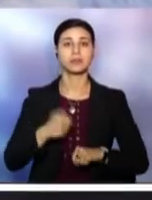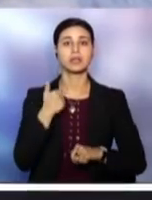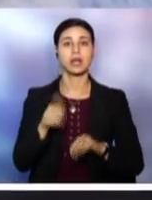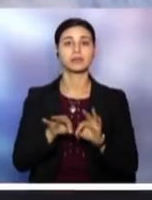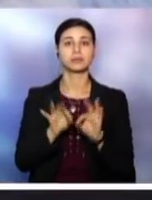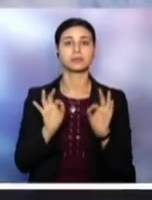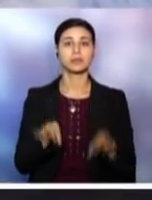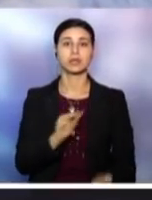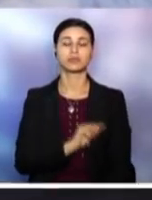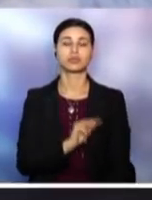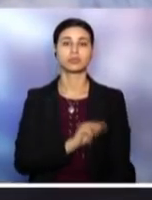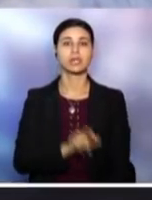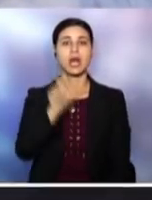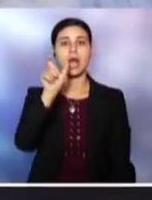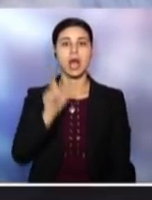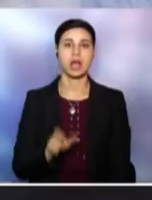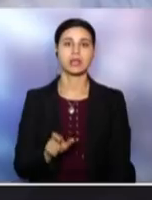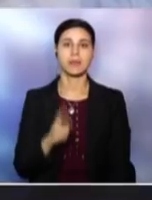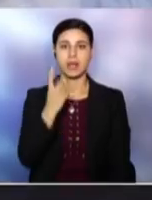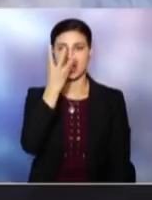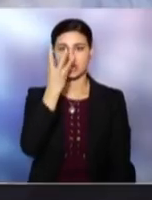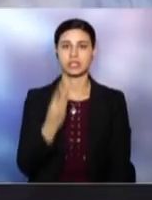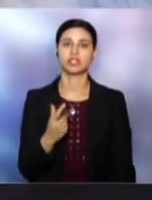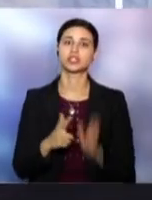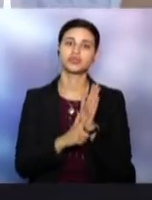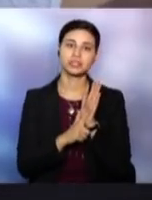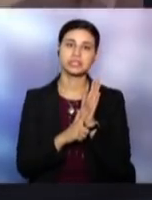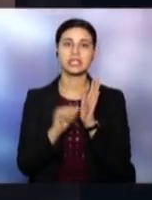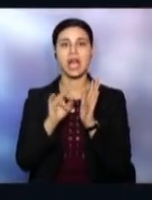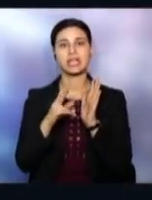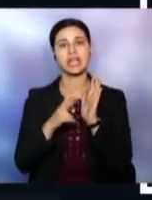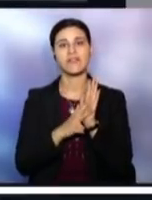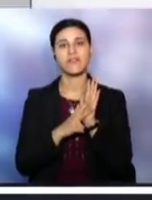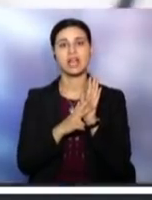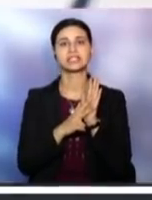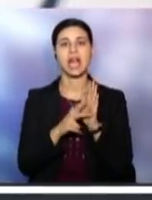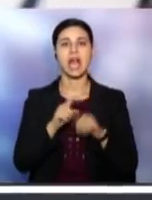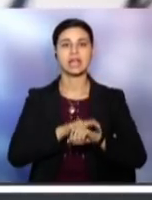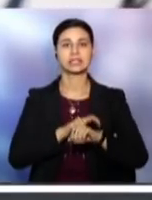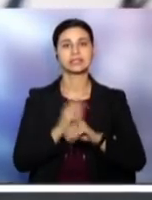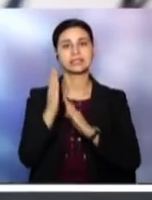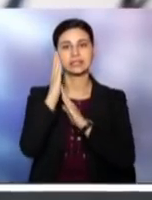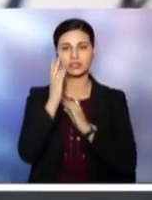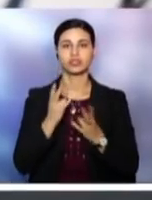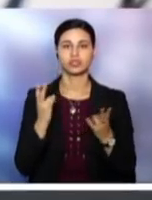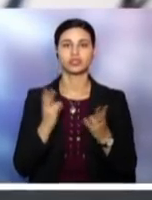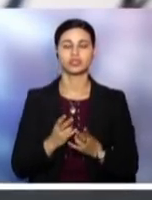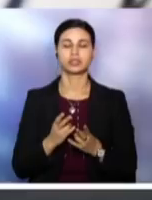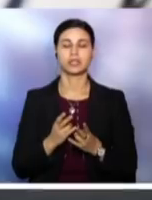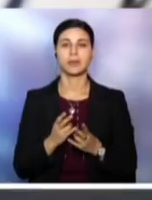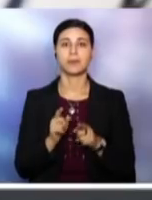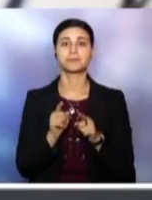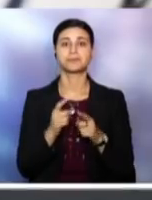მუშაობისთვის ზრდასრულ ადამიანს დღეღამის განმავლობაში 7-8 საათიანი ძილი ესაჭიროება. მეიოს კლინიკის